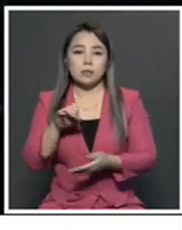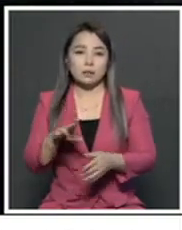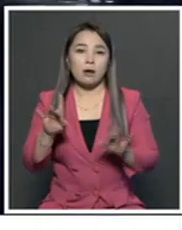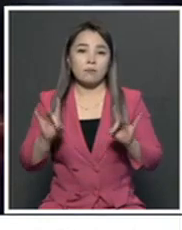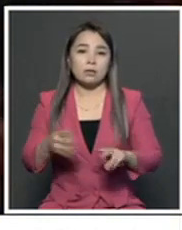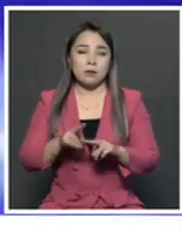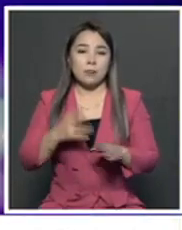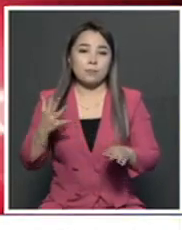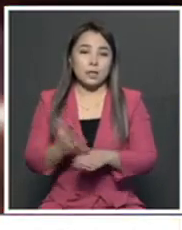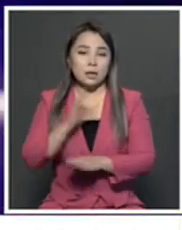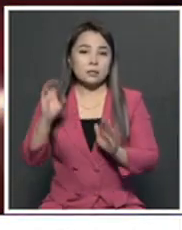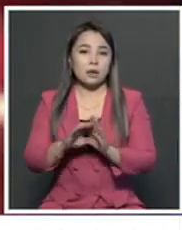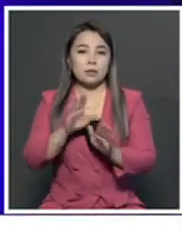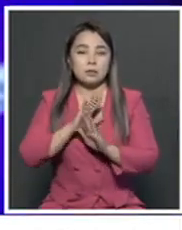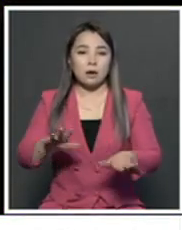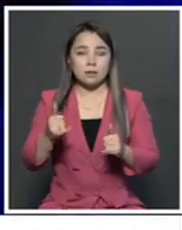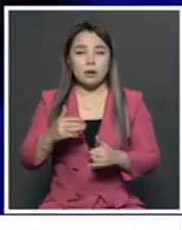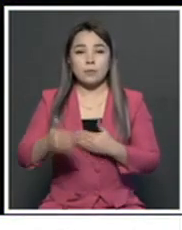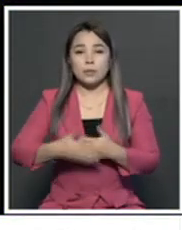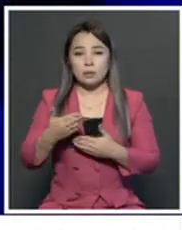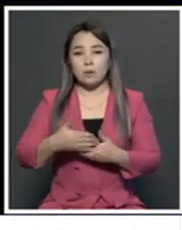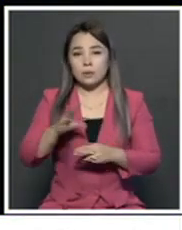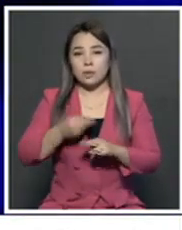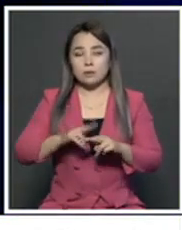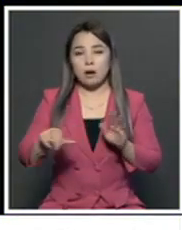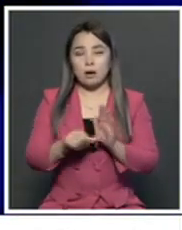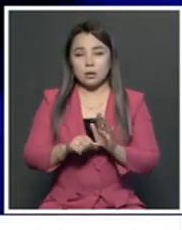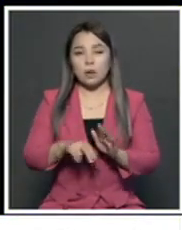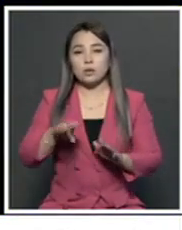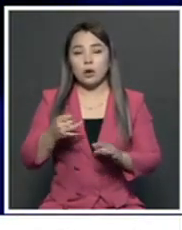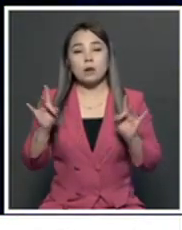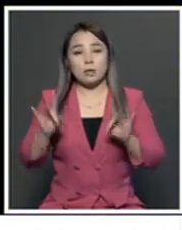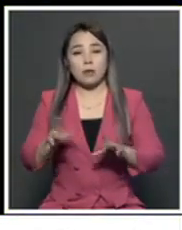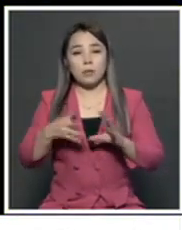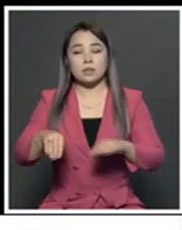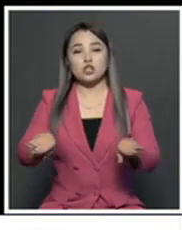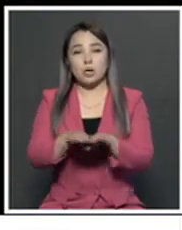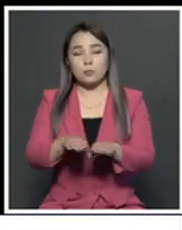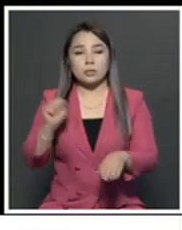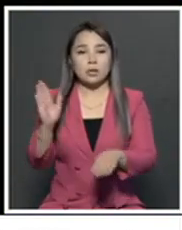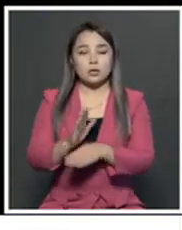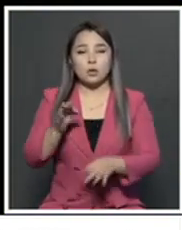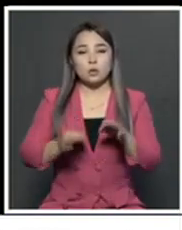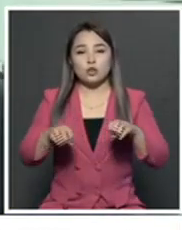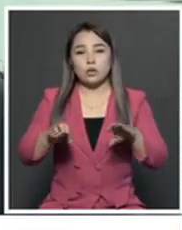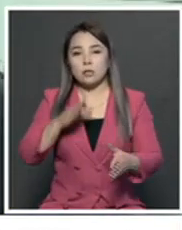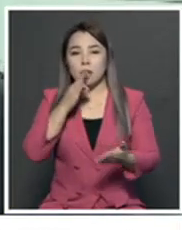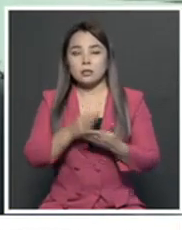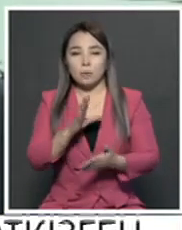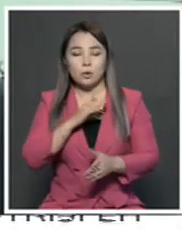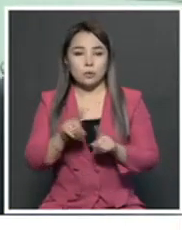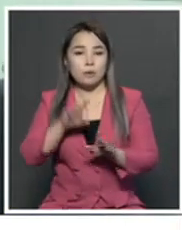5-ші рет бағынбауы. Жақында заңды жиі бұзған 6 тойхананы жабу туралы Орал қалалық сотының үкімі шыққан болатын. Той